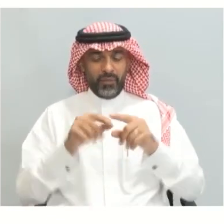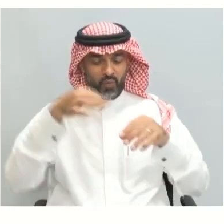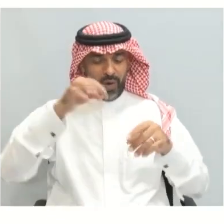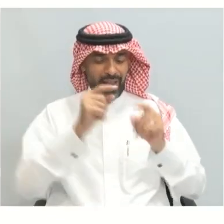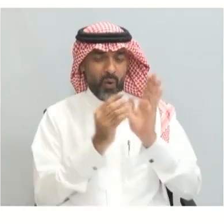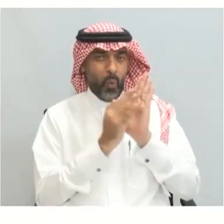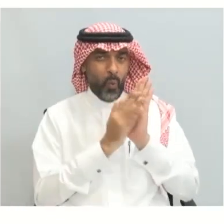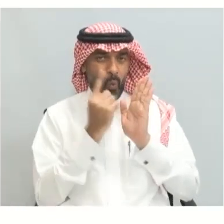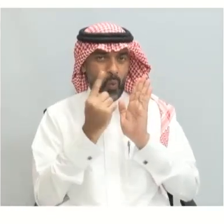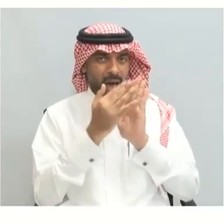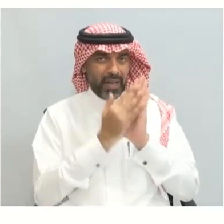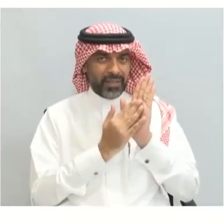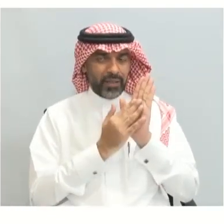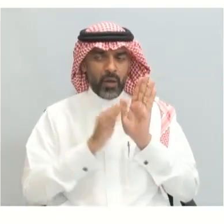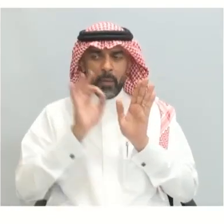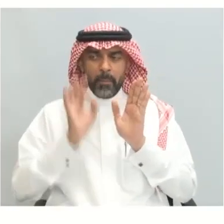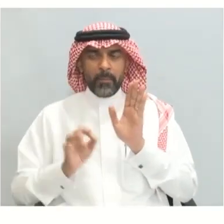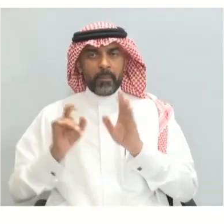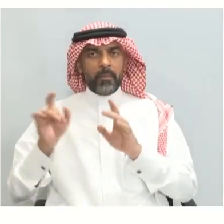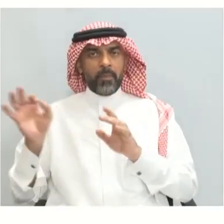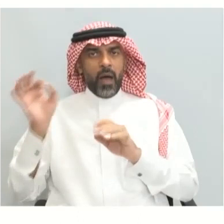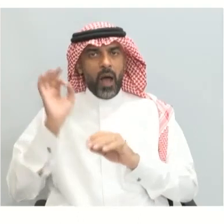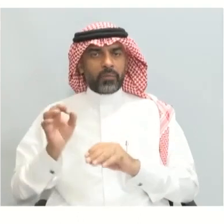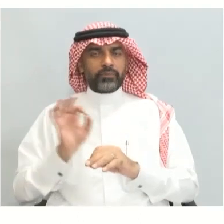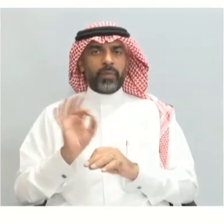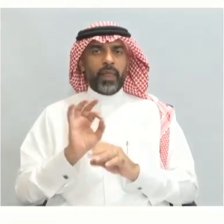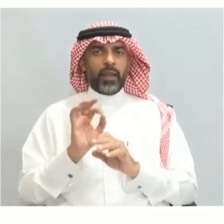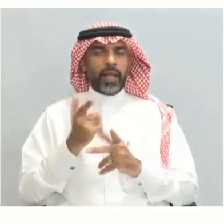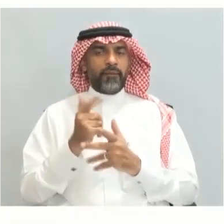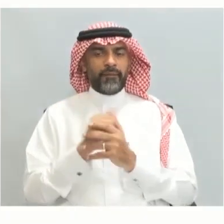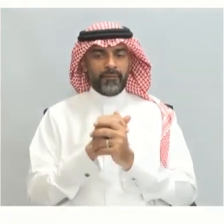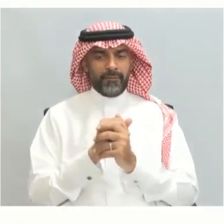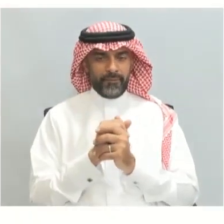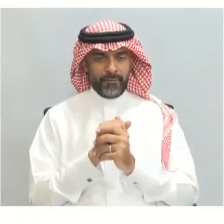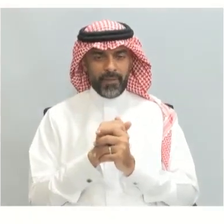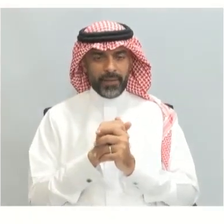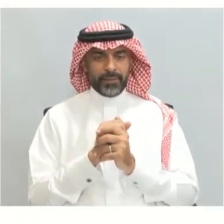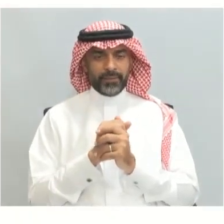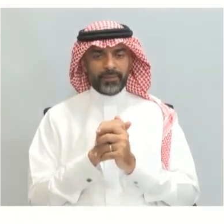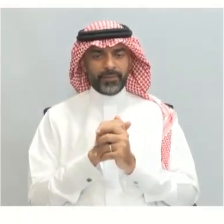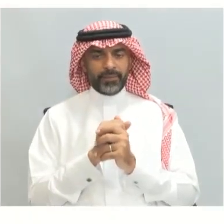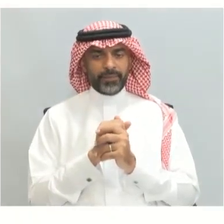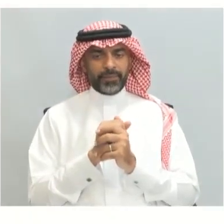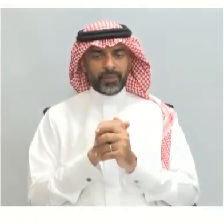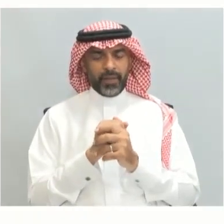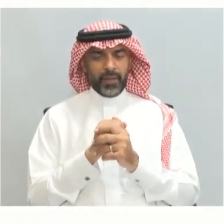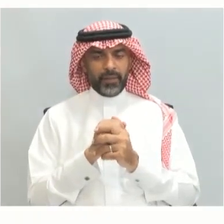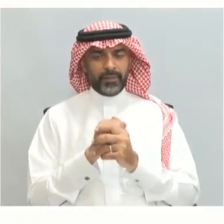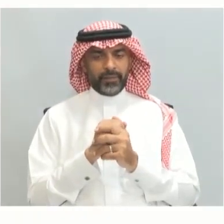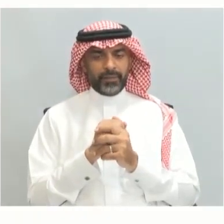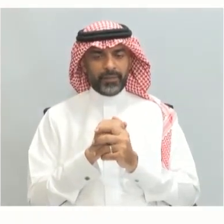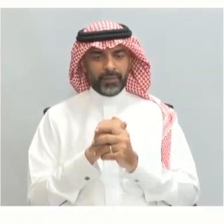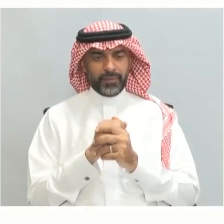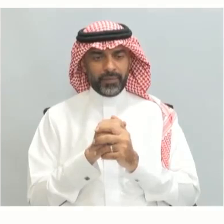ابنائي مقياس الرسم هي من خلال ما تمثله اذا من خلال ما